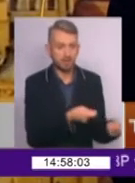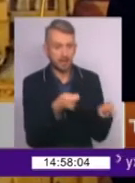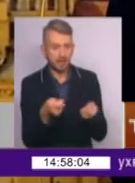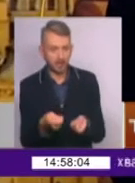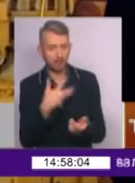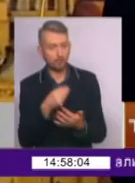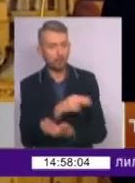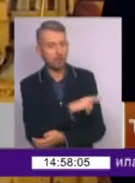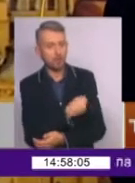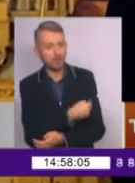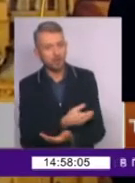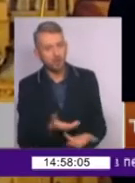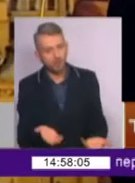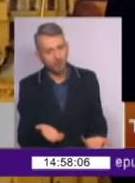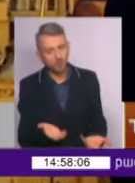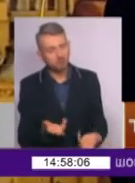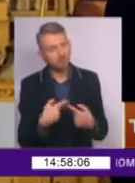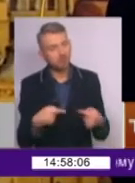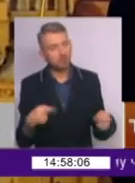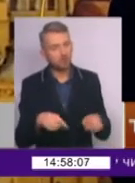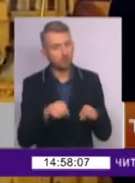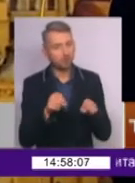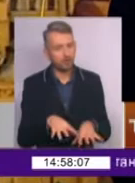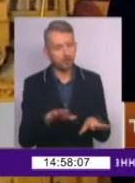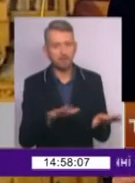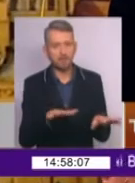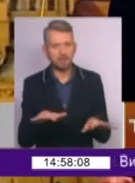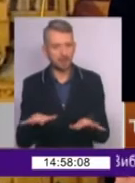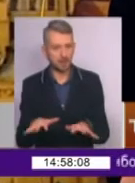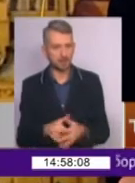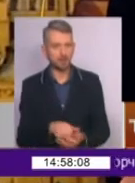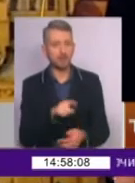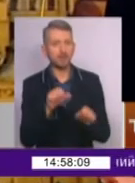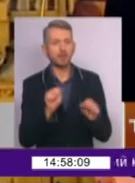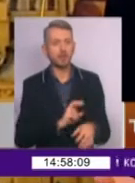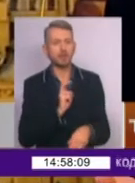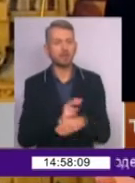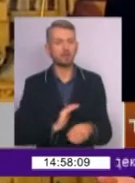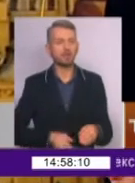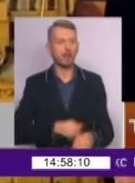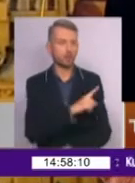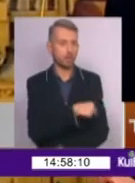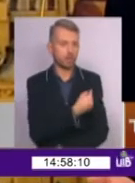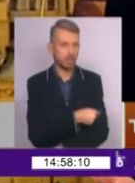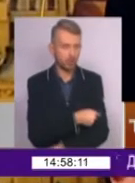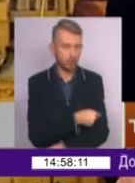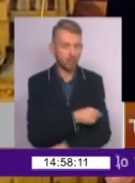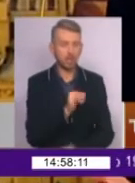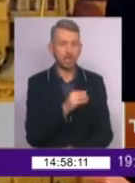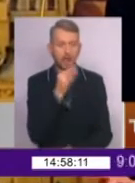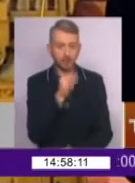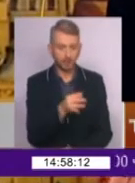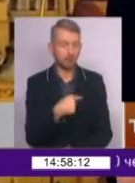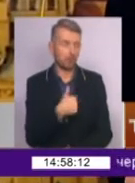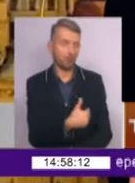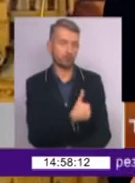свою поліклініку. По-різному вирішується на місцях. Ви можете піти в приватну клініку і сказати, що ви